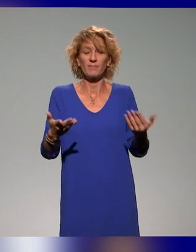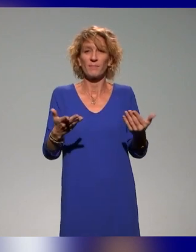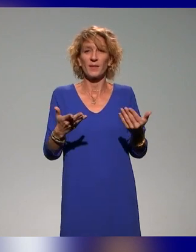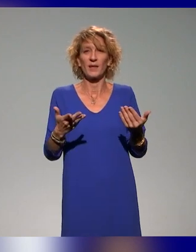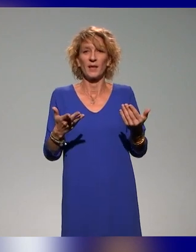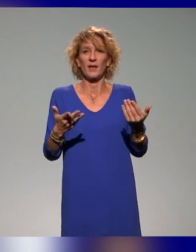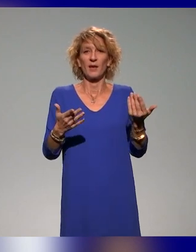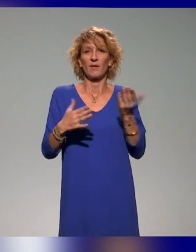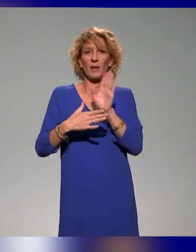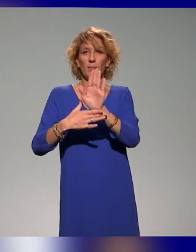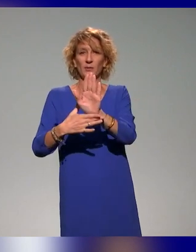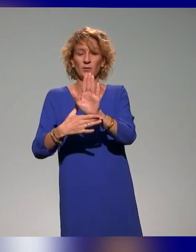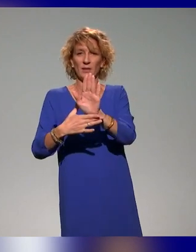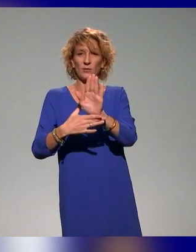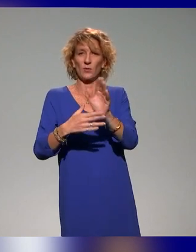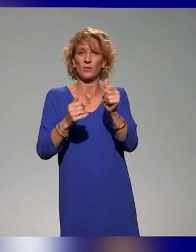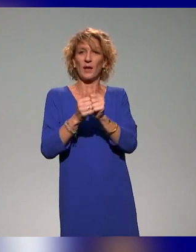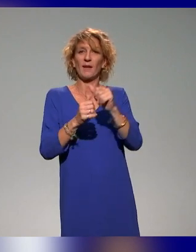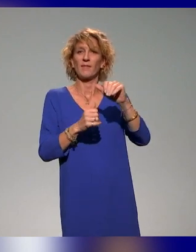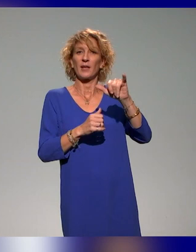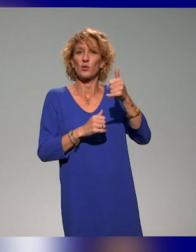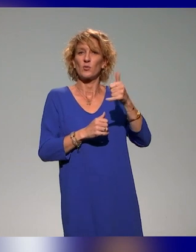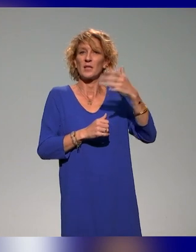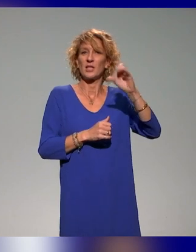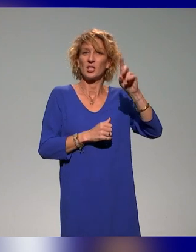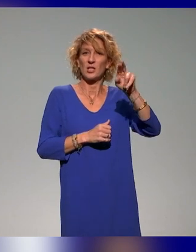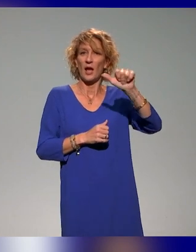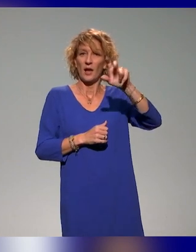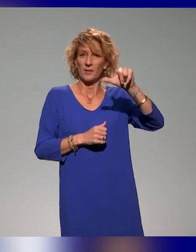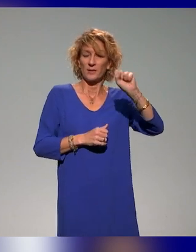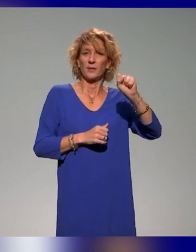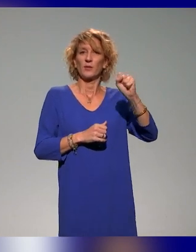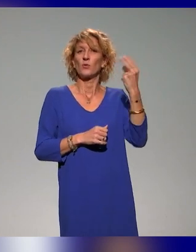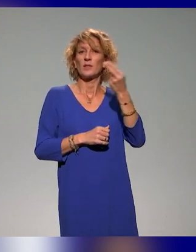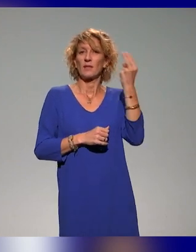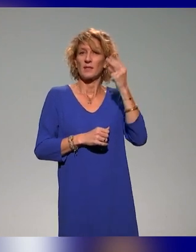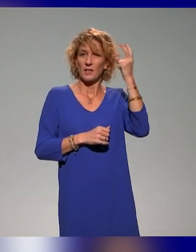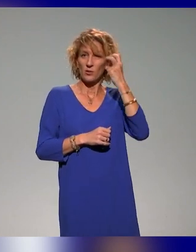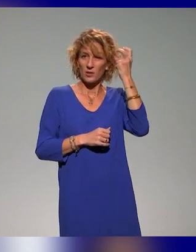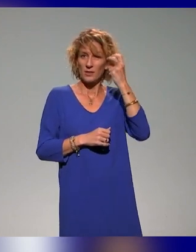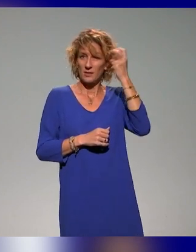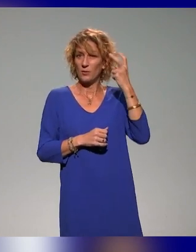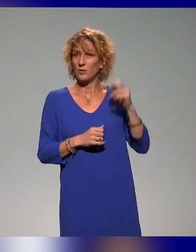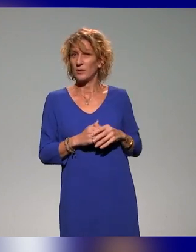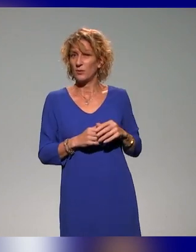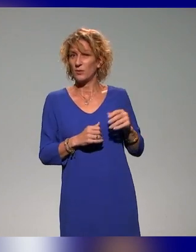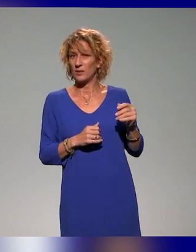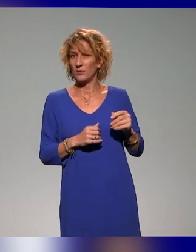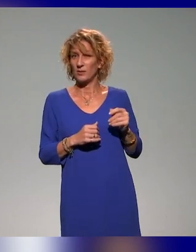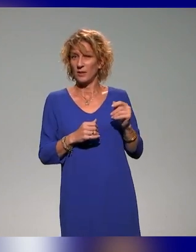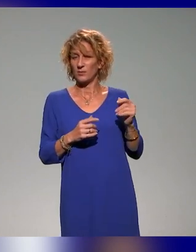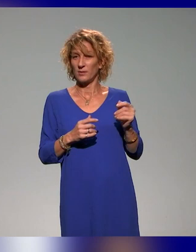sur la présentation avec Julie Charles de l'Université d'Angers. Bonjour Julie. Bonjour